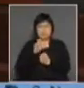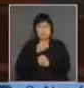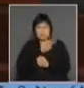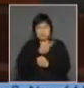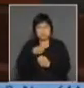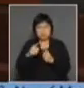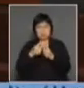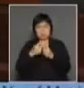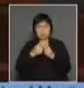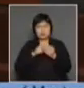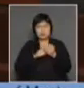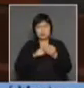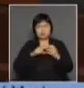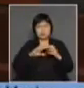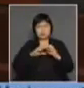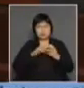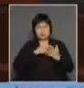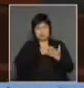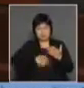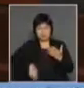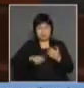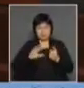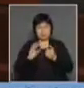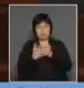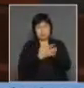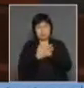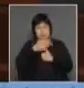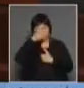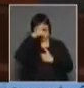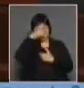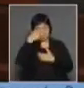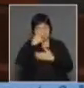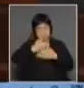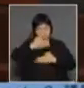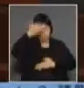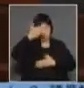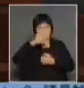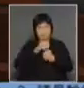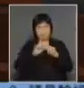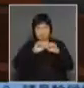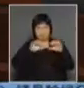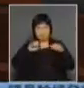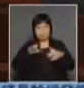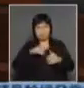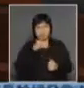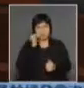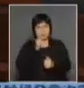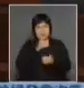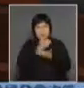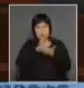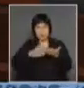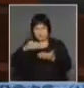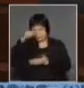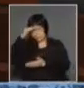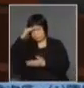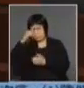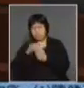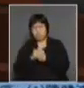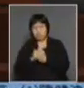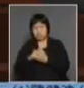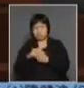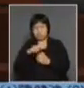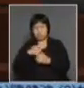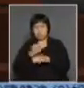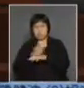法會議員就圍堵政總的聲明，僅僅是譴責部分警員以過度和不必要的武